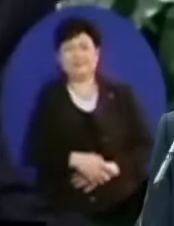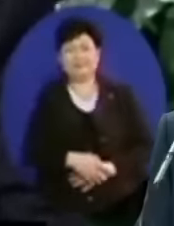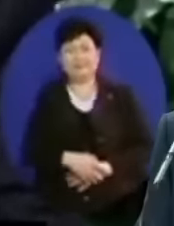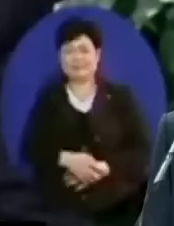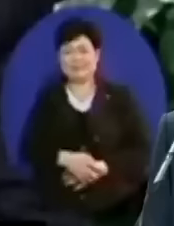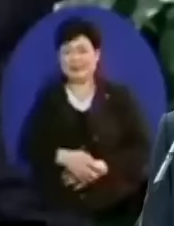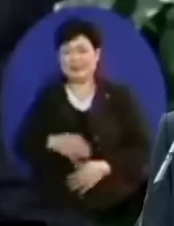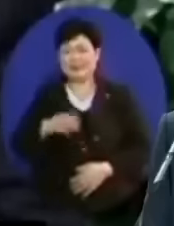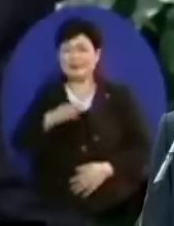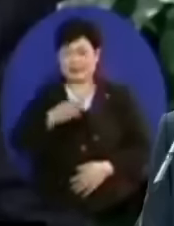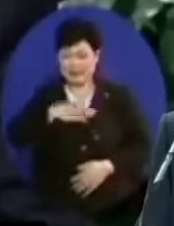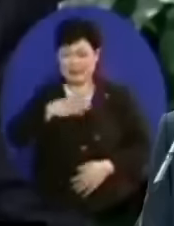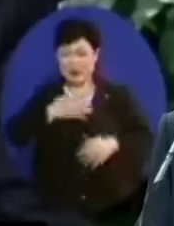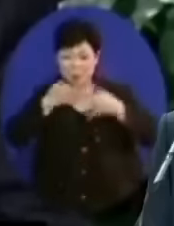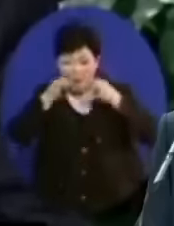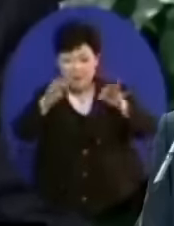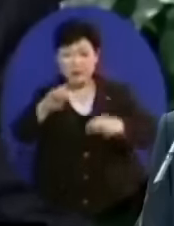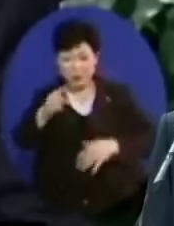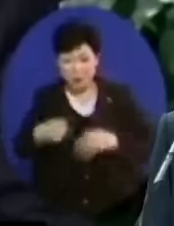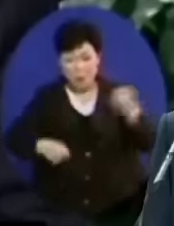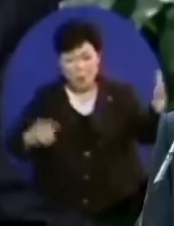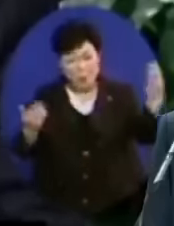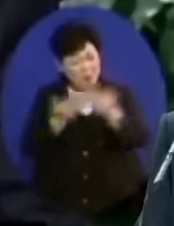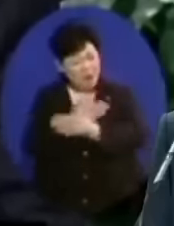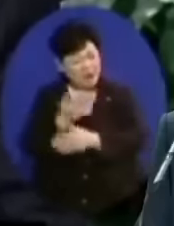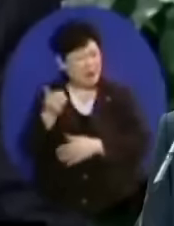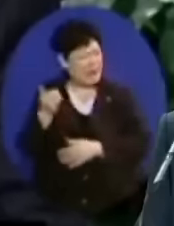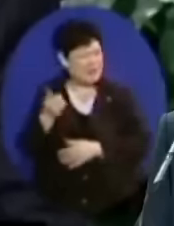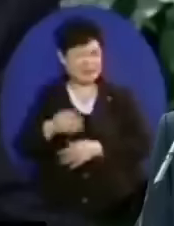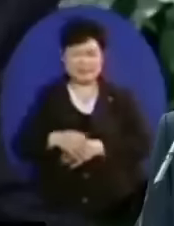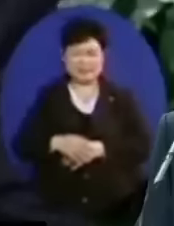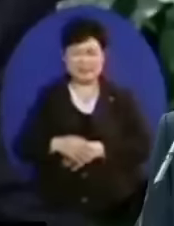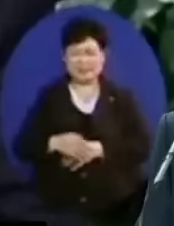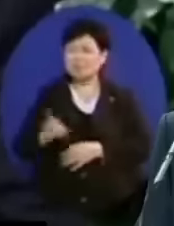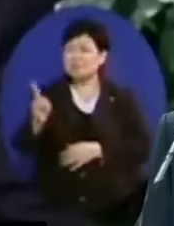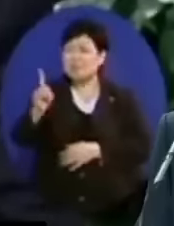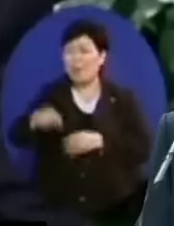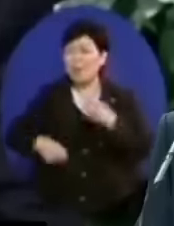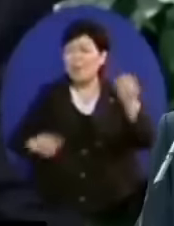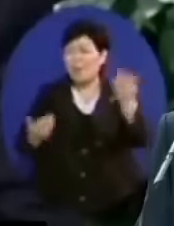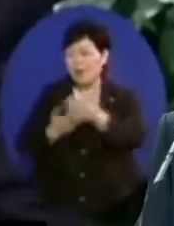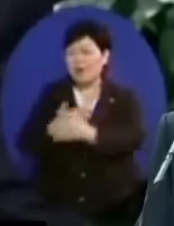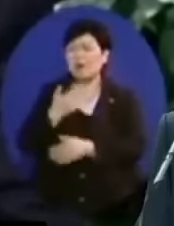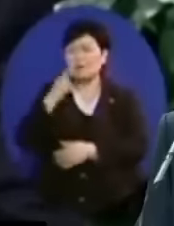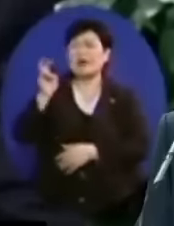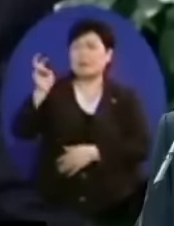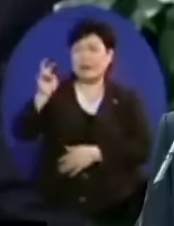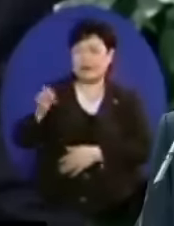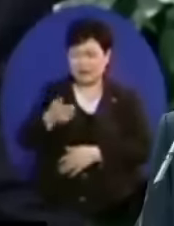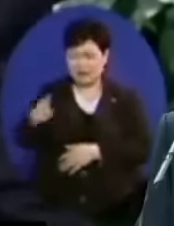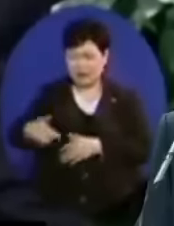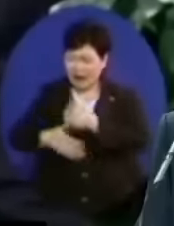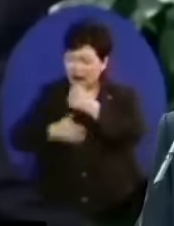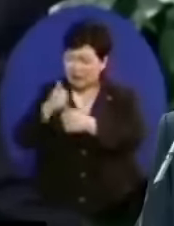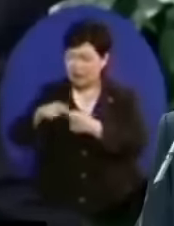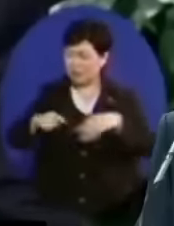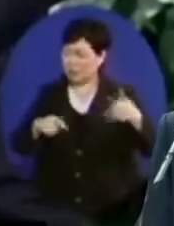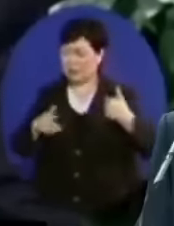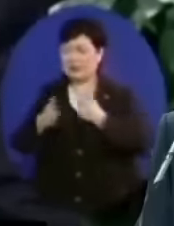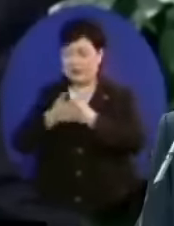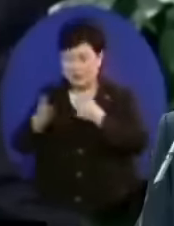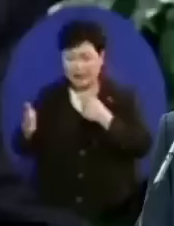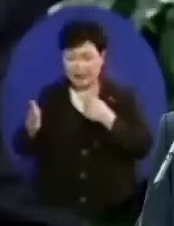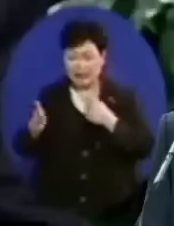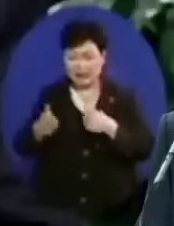내가 이렇게 외쳐도 회개할 택이 없다. 너간 놈들이 뭘 회개하노? 너간 놈들이 어떻게 하나님을 아냐?